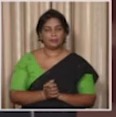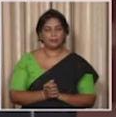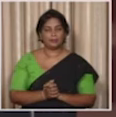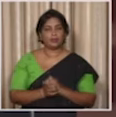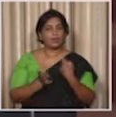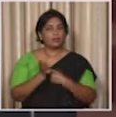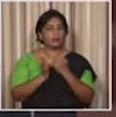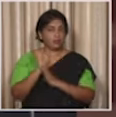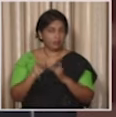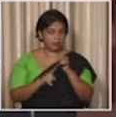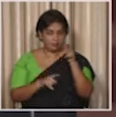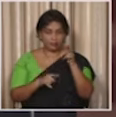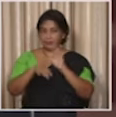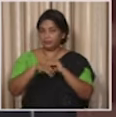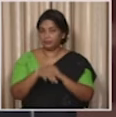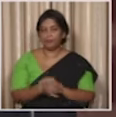සීමලපිට ඇවිත්තුමා,